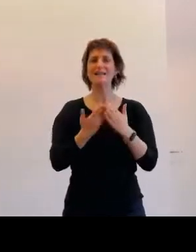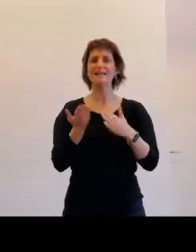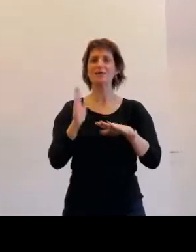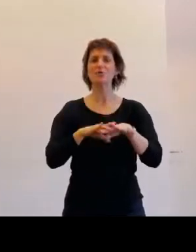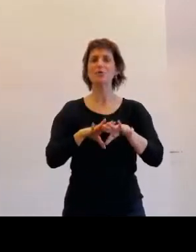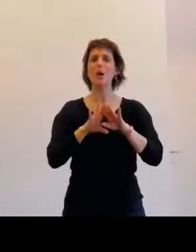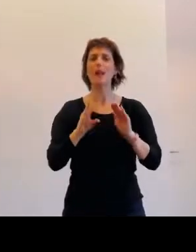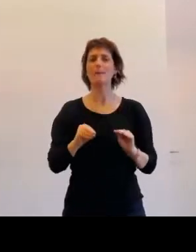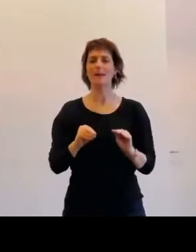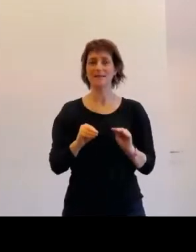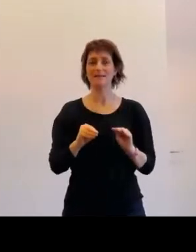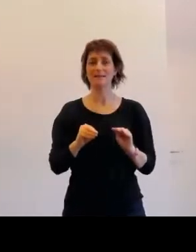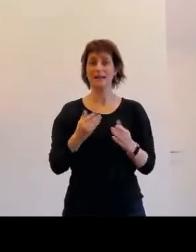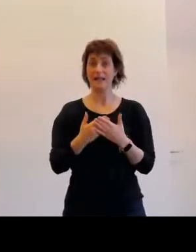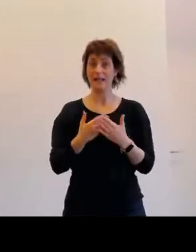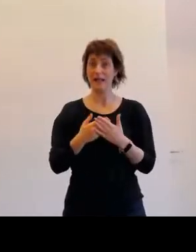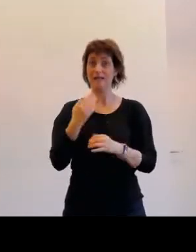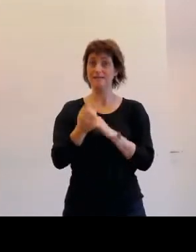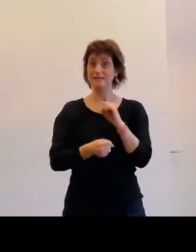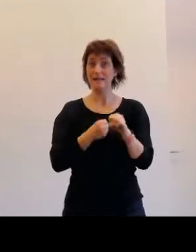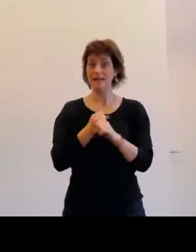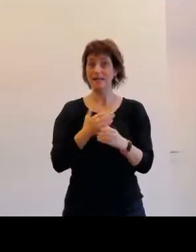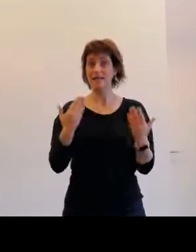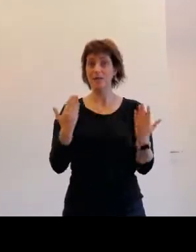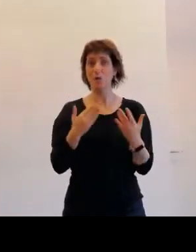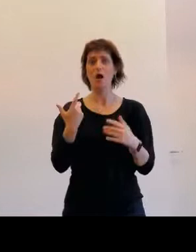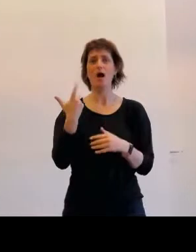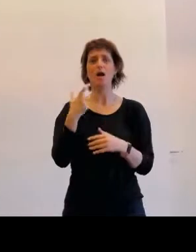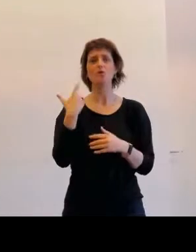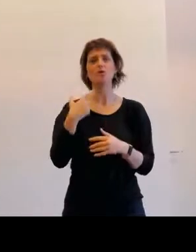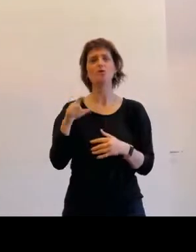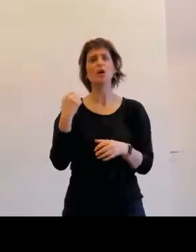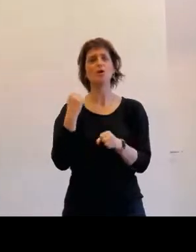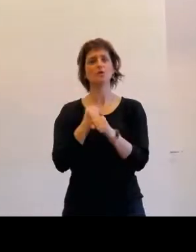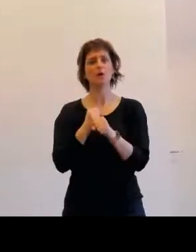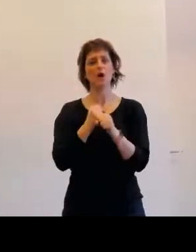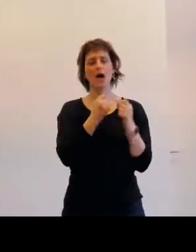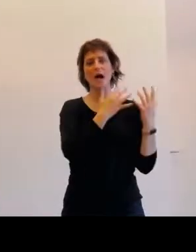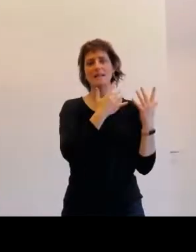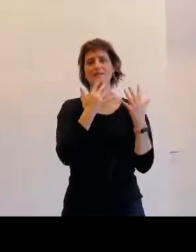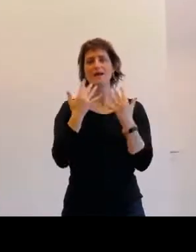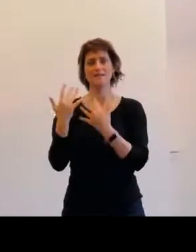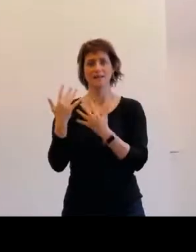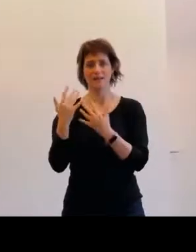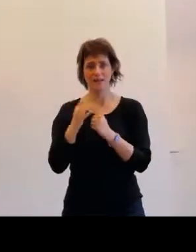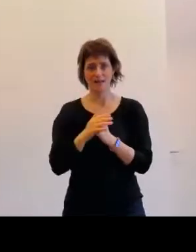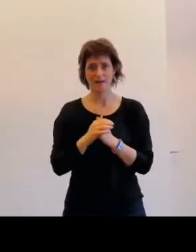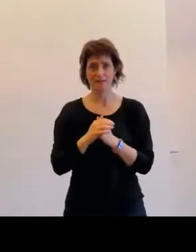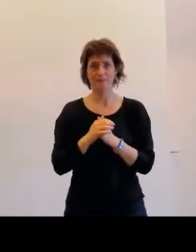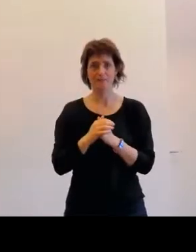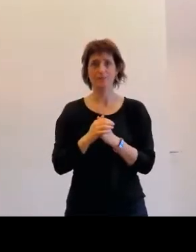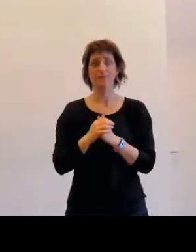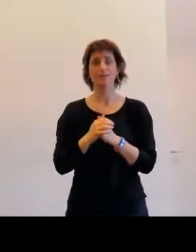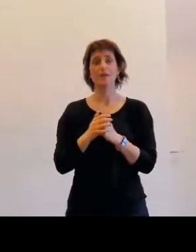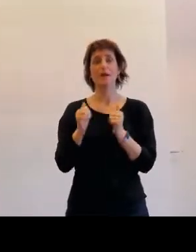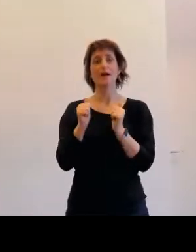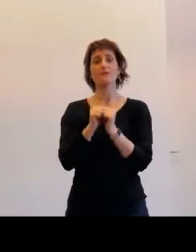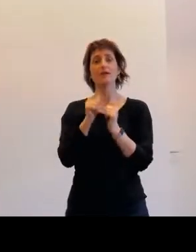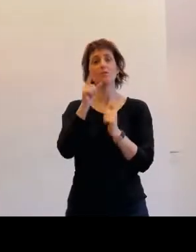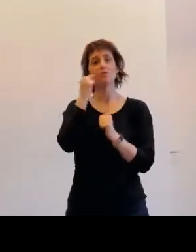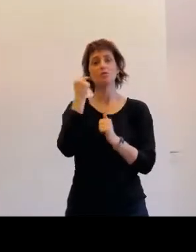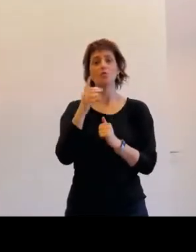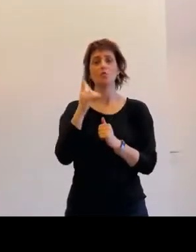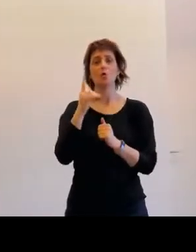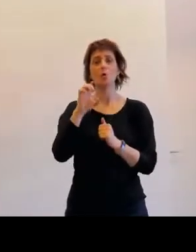cette année du bicentenaire de la naissance d'Edmond de Goncourt. C'est sous le signe d'Edmond de Goncourt et